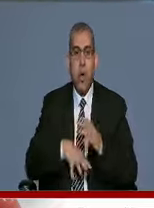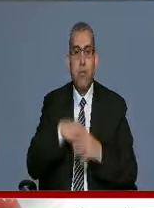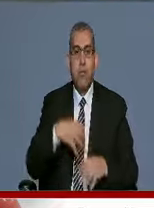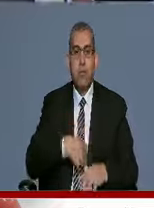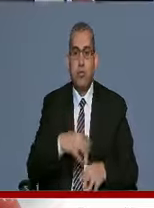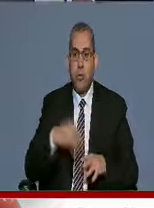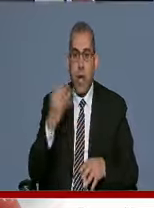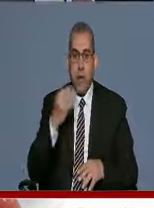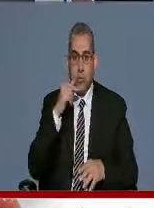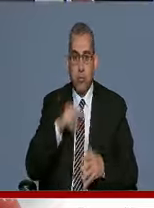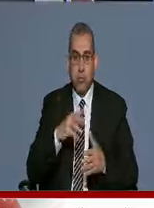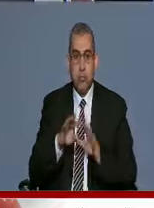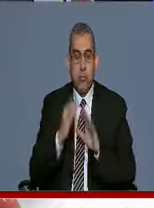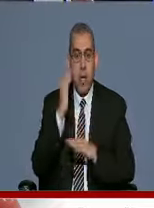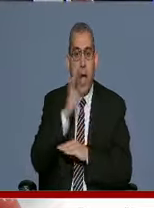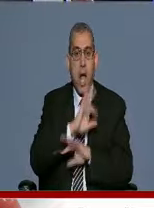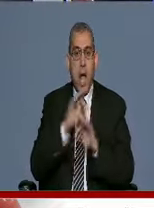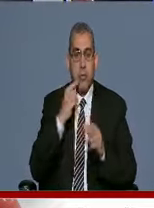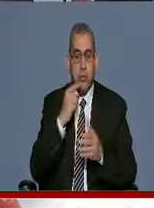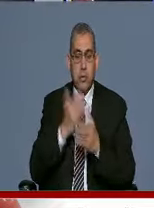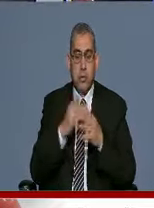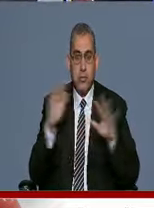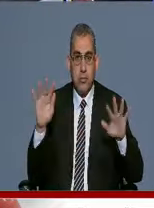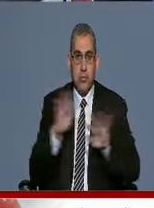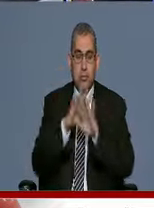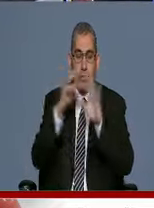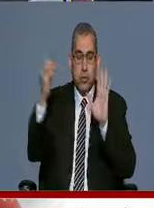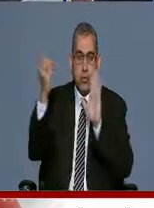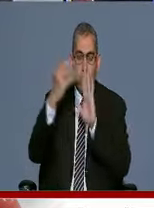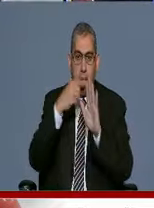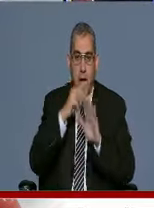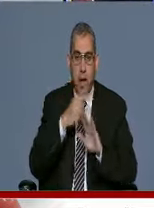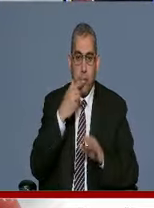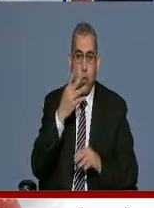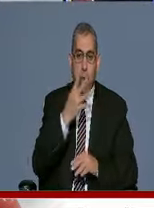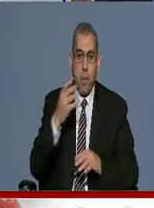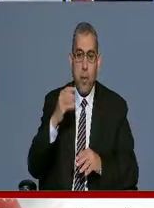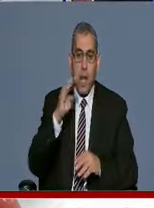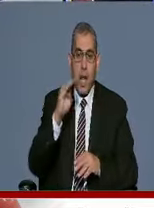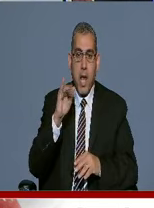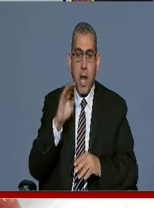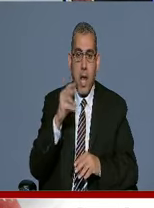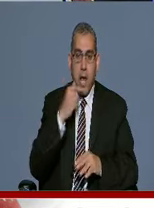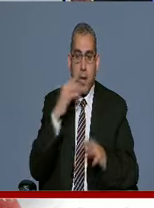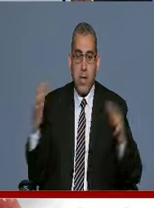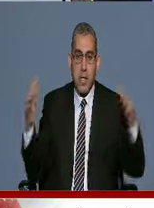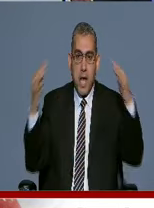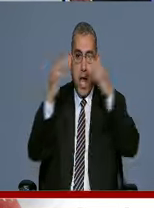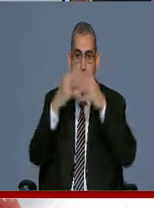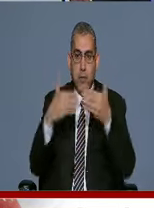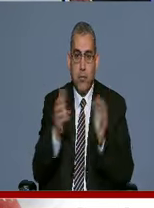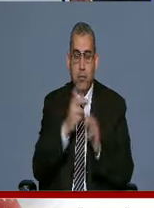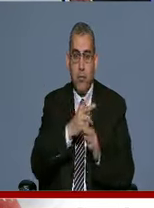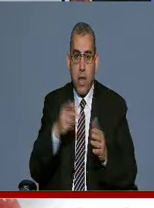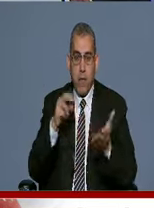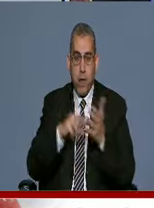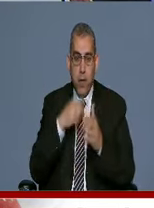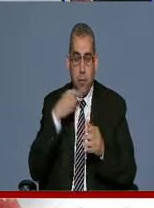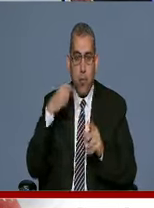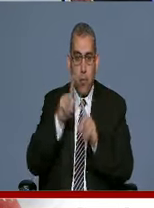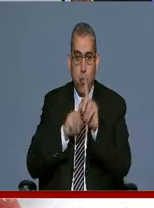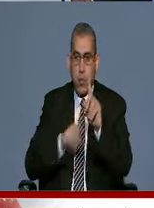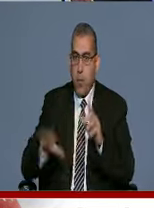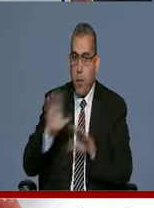عشان كده تم الاعتماد على شبكه الياف ضوئيه بسعه 400 جيجا بت بتربط مركز الحوسبه السحابيه بمراكز البيانات المختلفه للوزارات